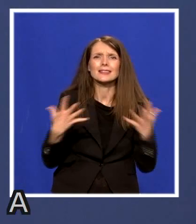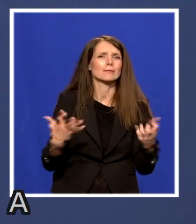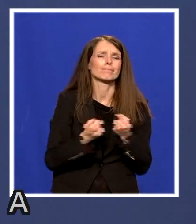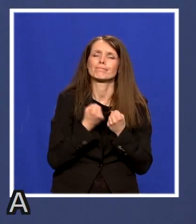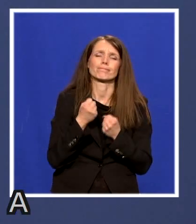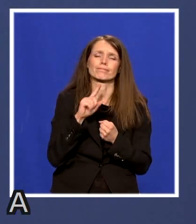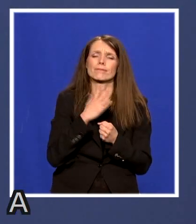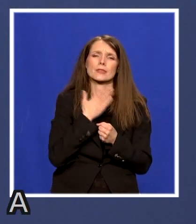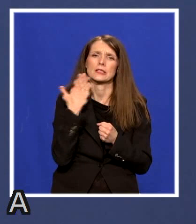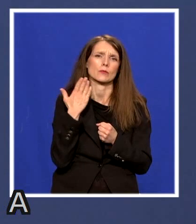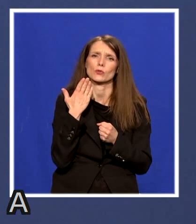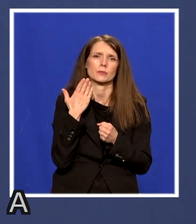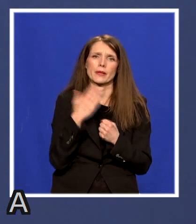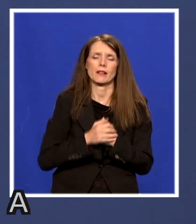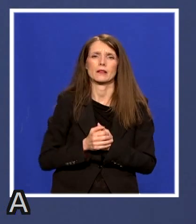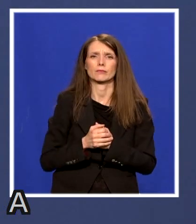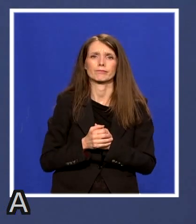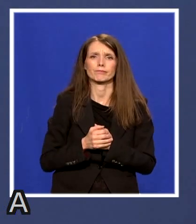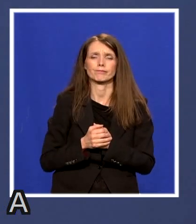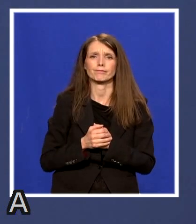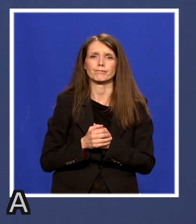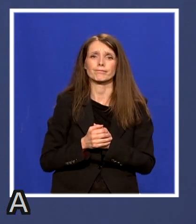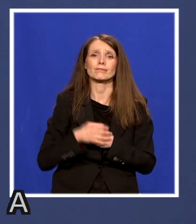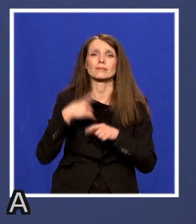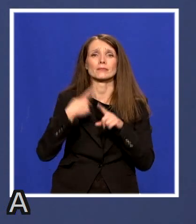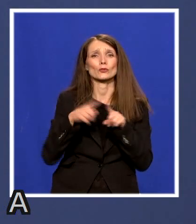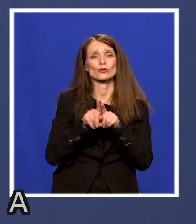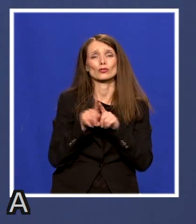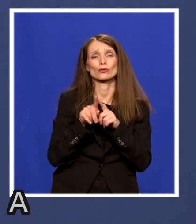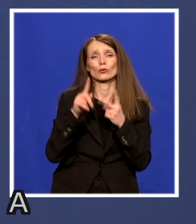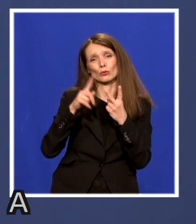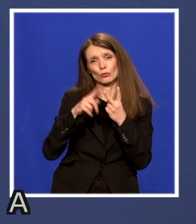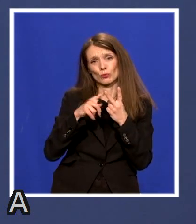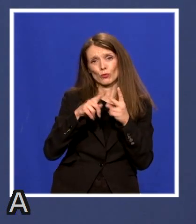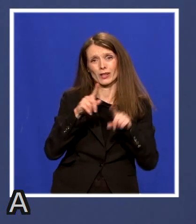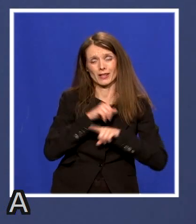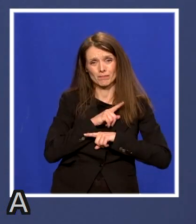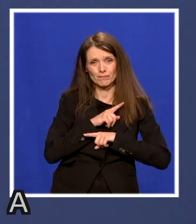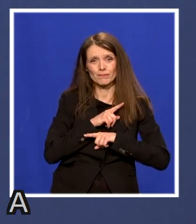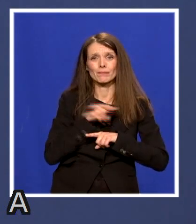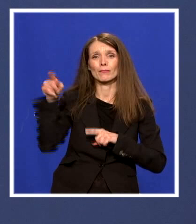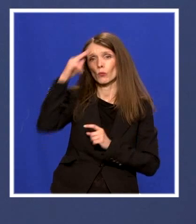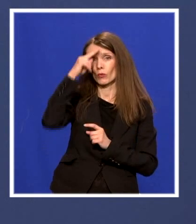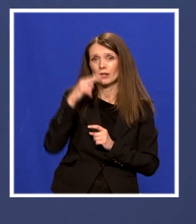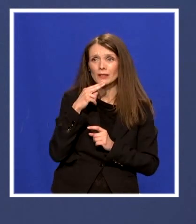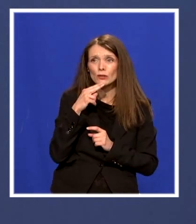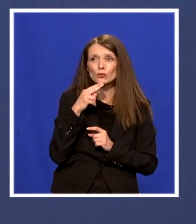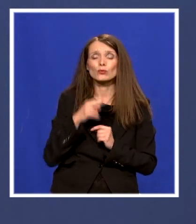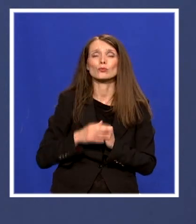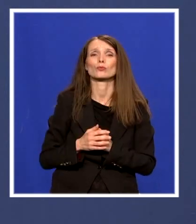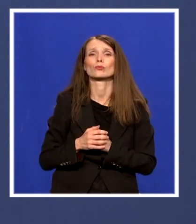nismo uspeli da je dobijemo. Također radi se o jednom pacijentu koji je preminuo u Nišu,